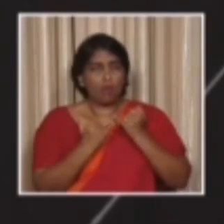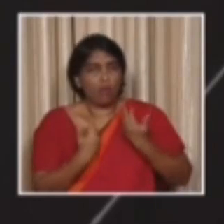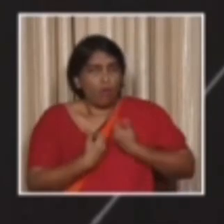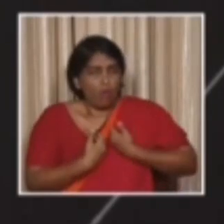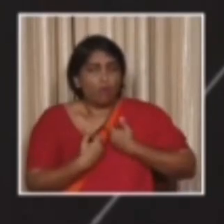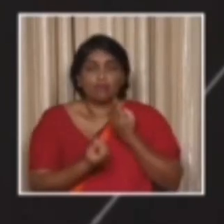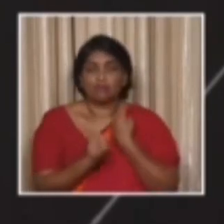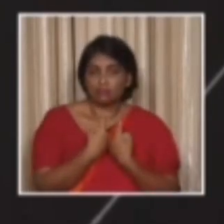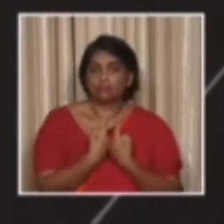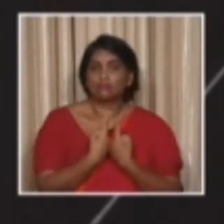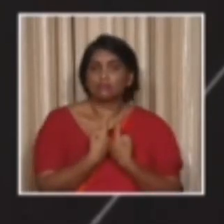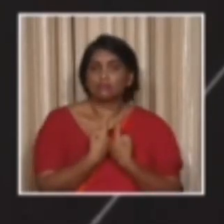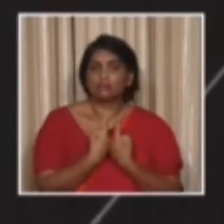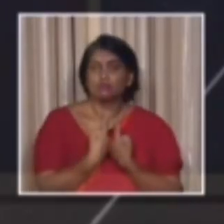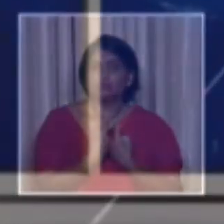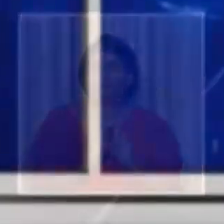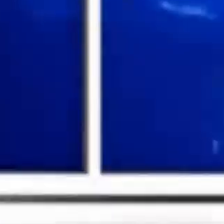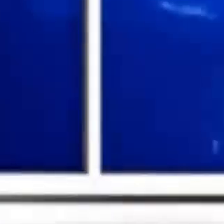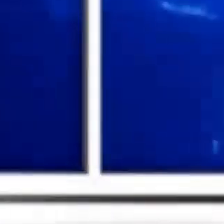කරන්න නොහැකි වෙලා